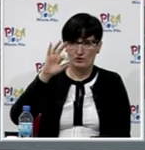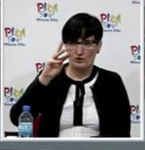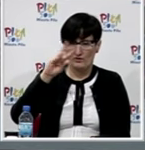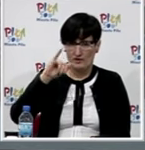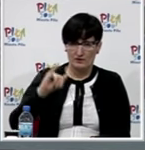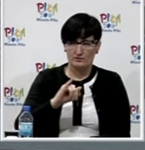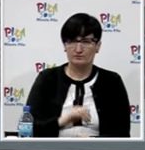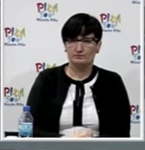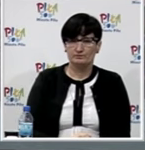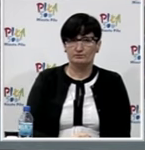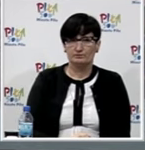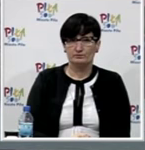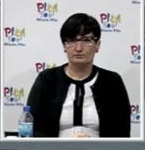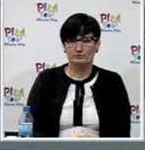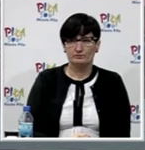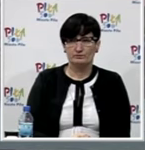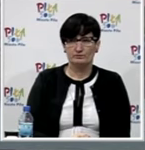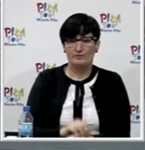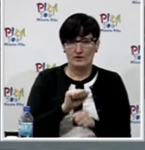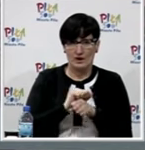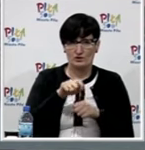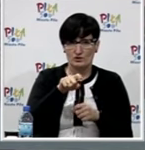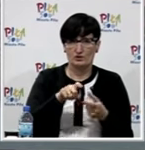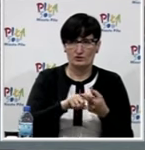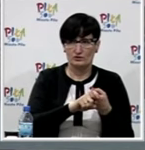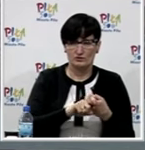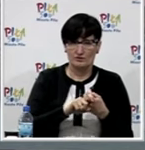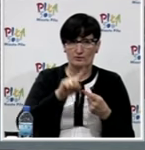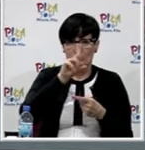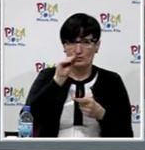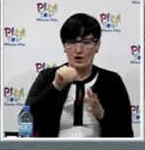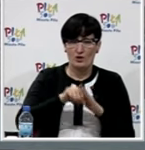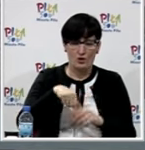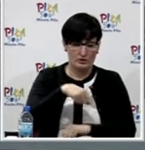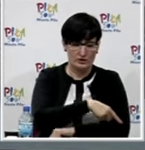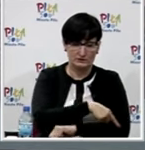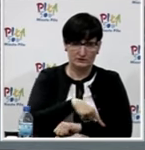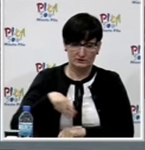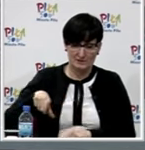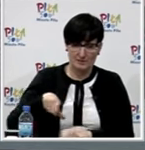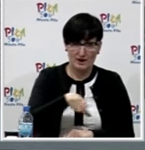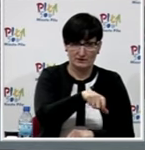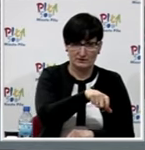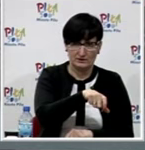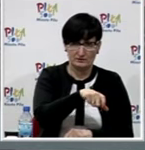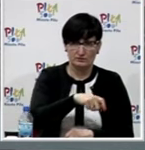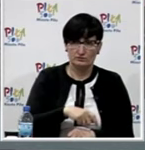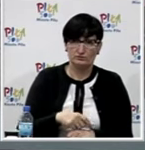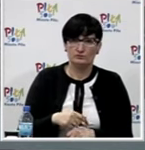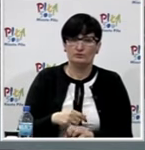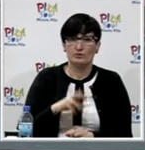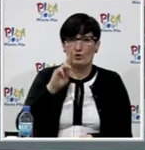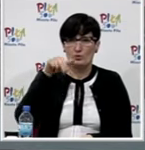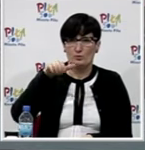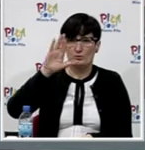ulicami jest, jest to związane, że do granic pasa drogowego Rubinowej i Szafirowej my dojdziemy z